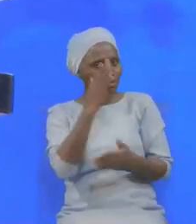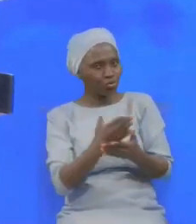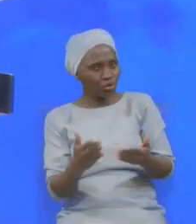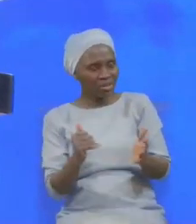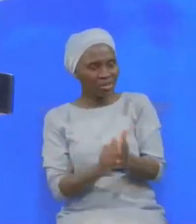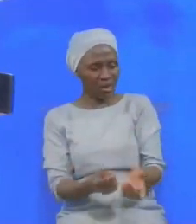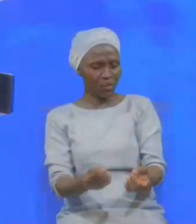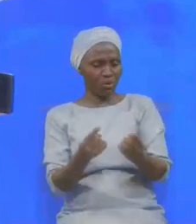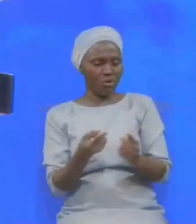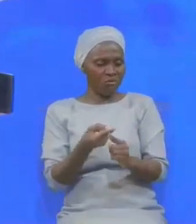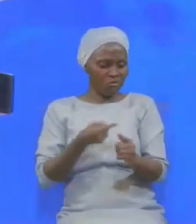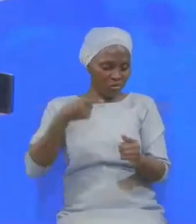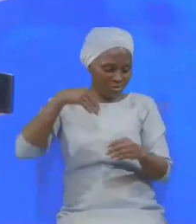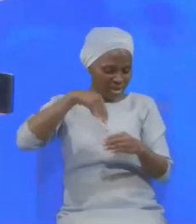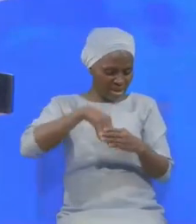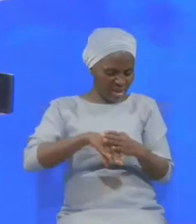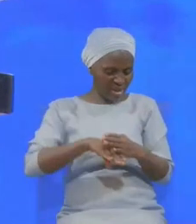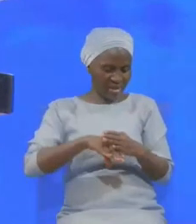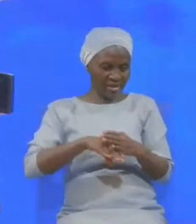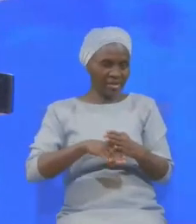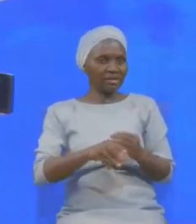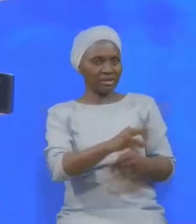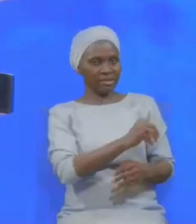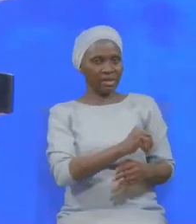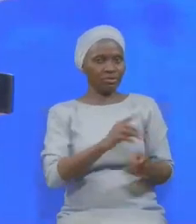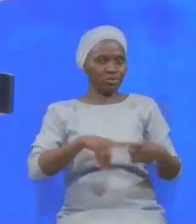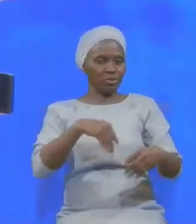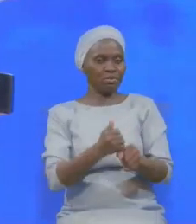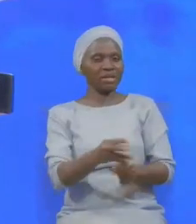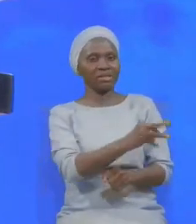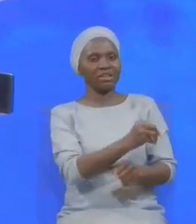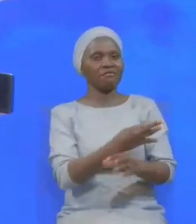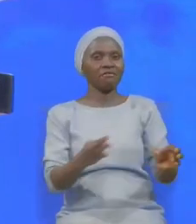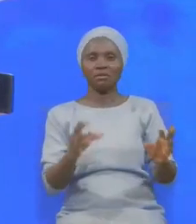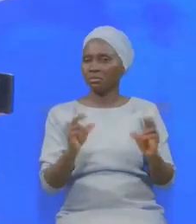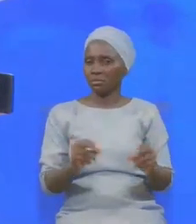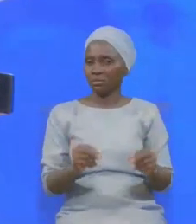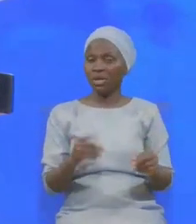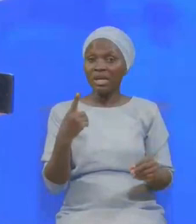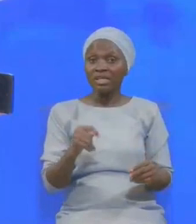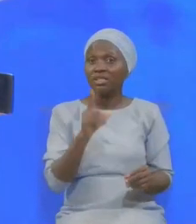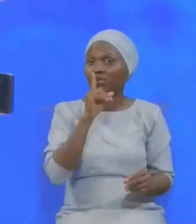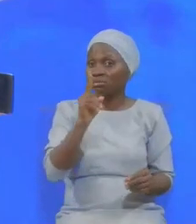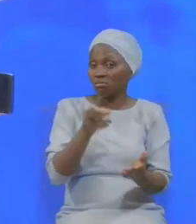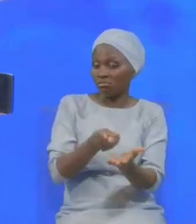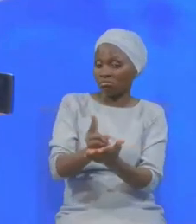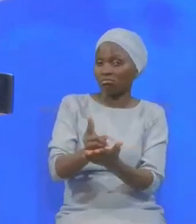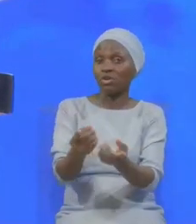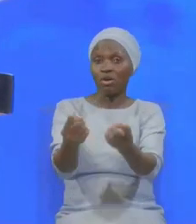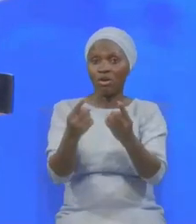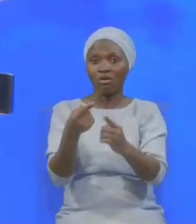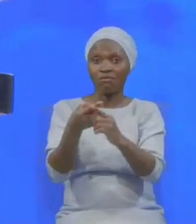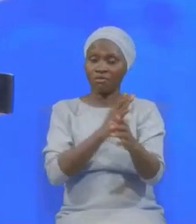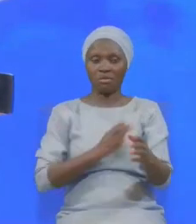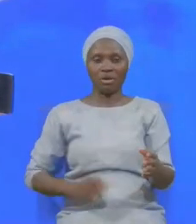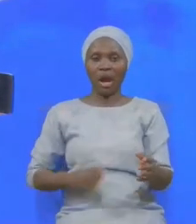Ils cherchaient ce qui va provenir d'eux. Mais la vérité qui provient de Christ, la vérité venant du